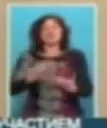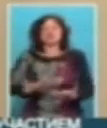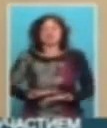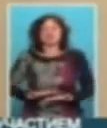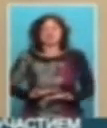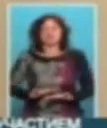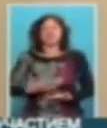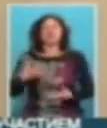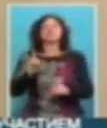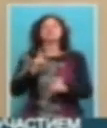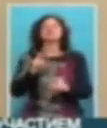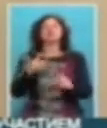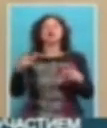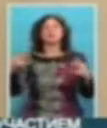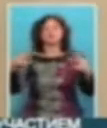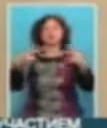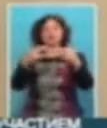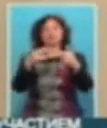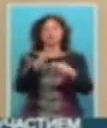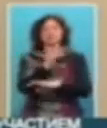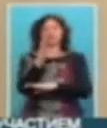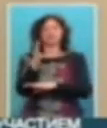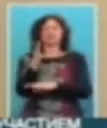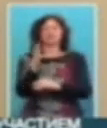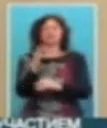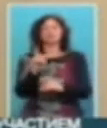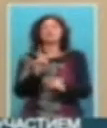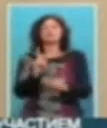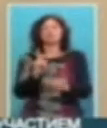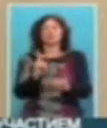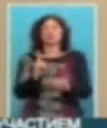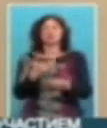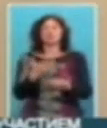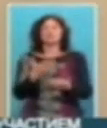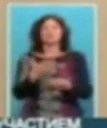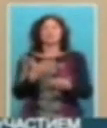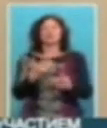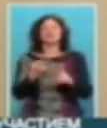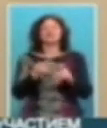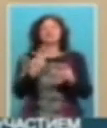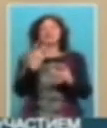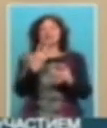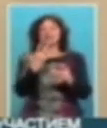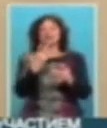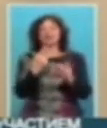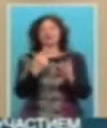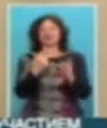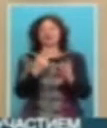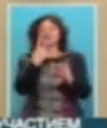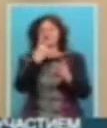зачем обрезка происходит? То есть обрезание вообще подразделяется на три вида. Это значит